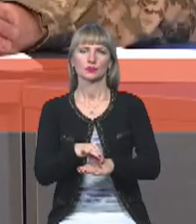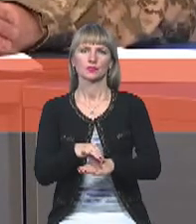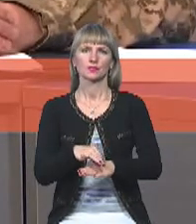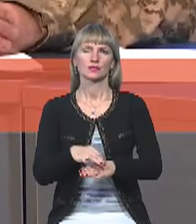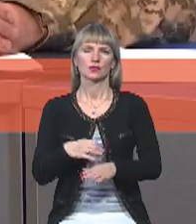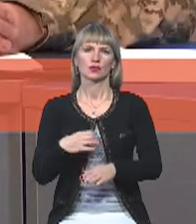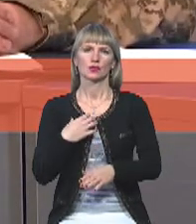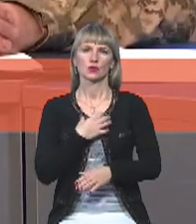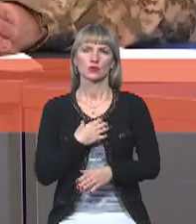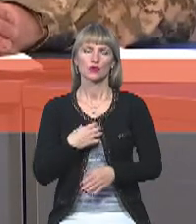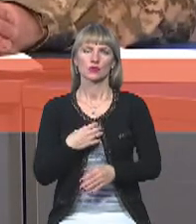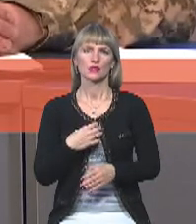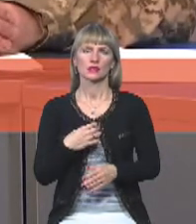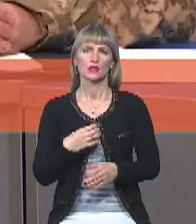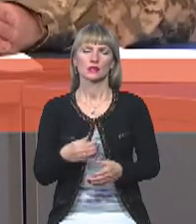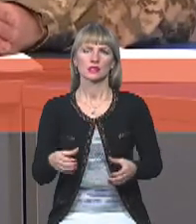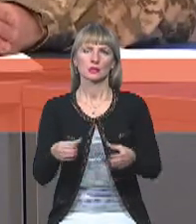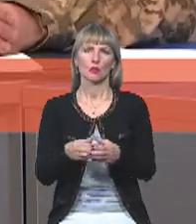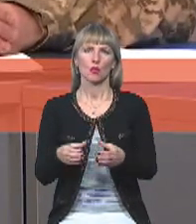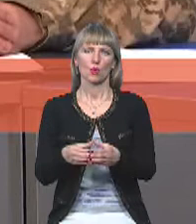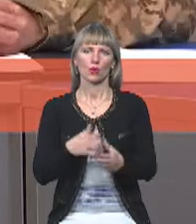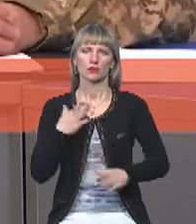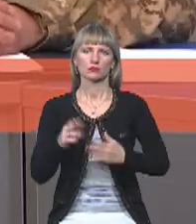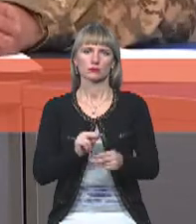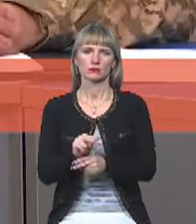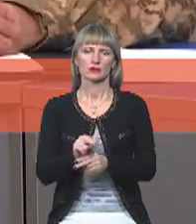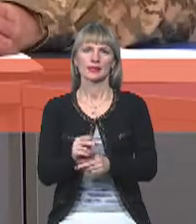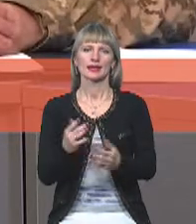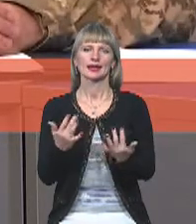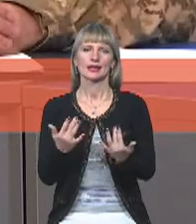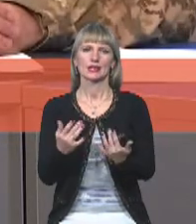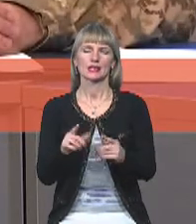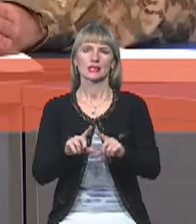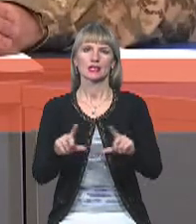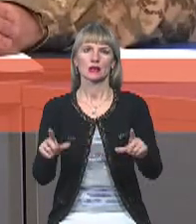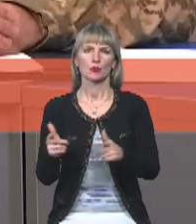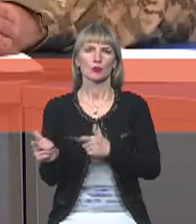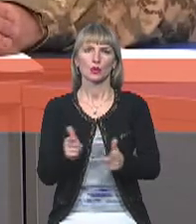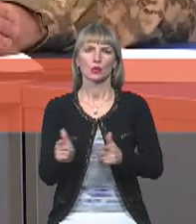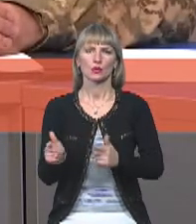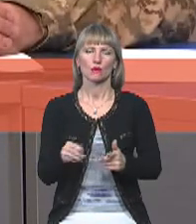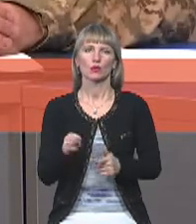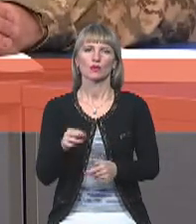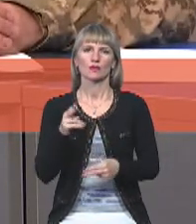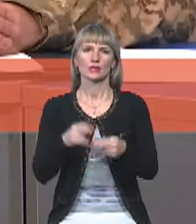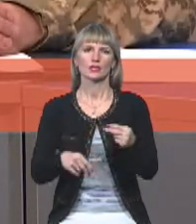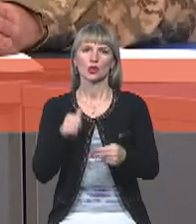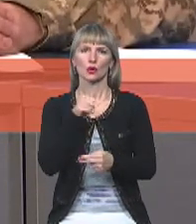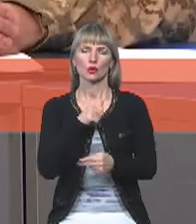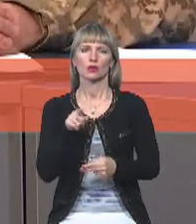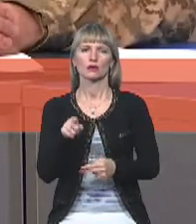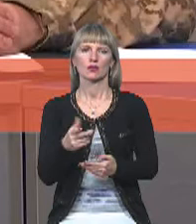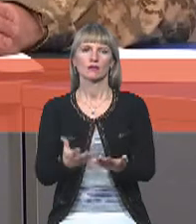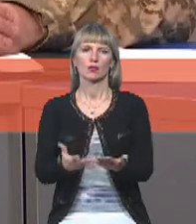основні збори і певну кількість, скажімо так, заходів підготовки, то в кінці року